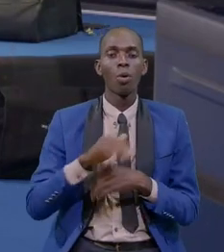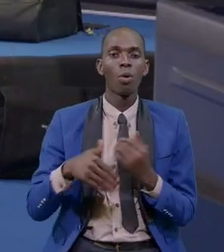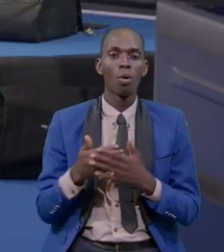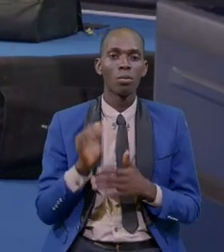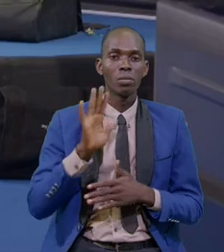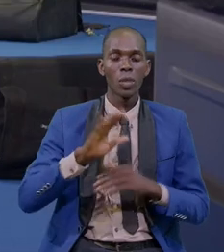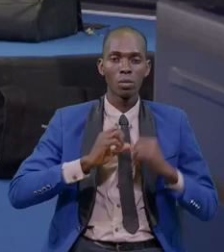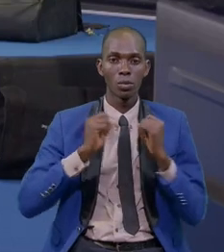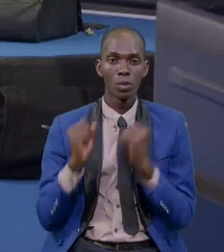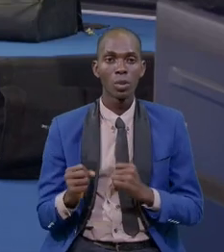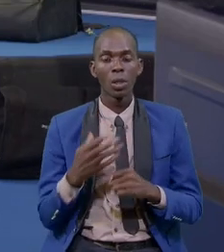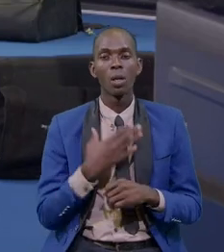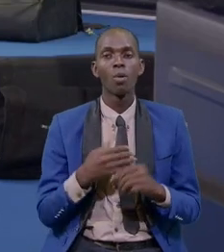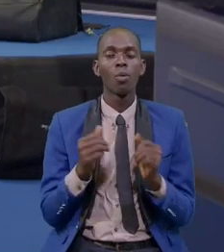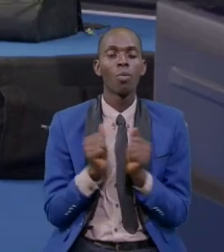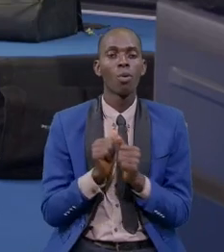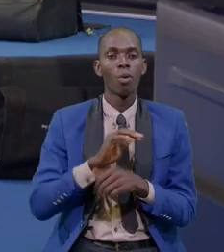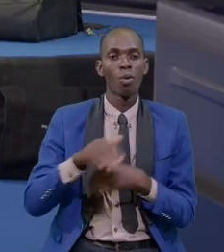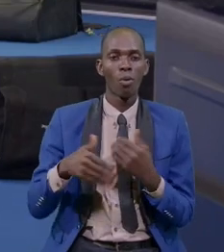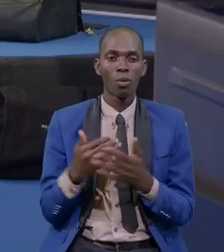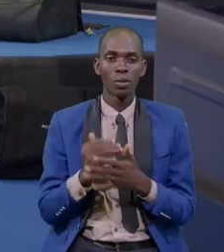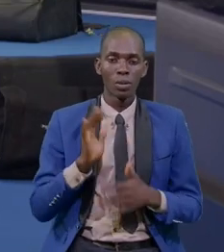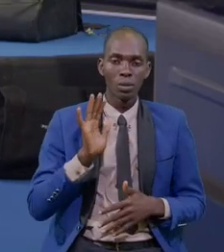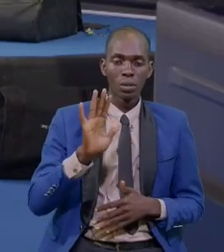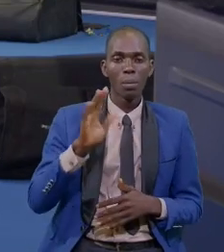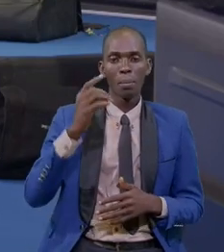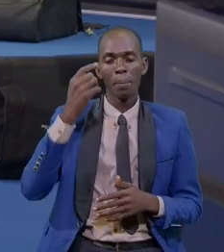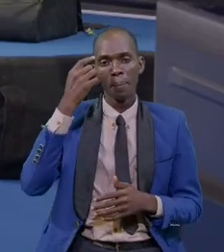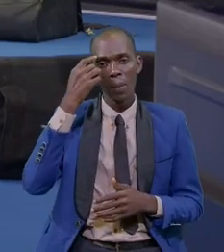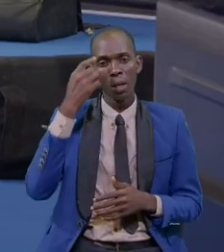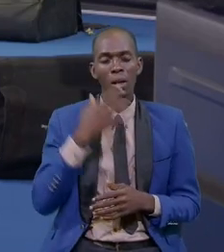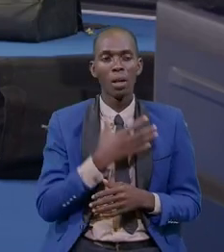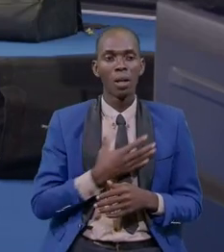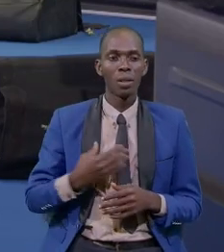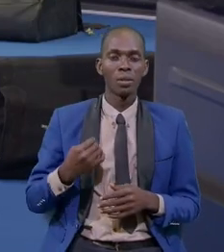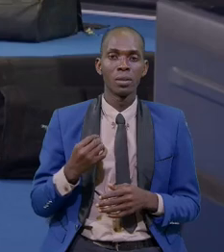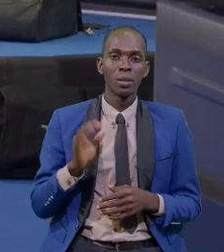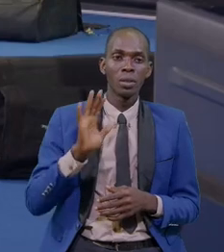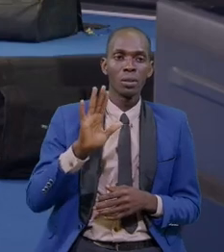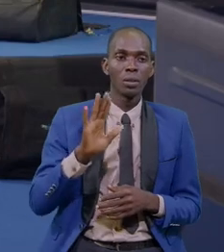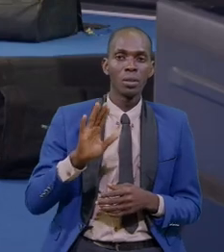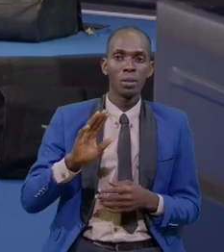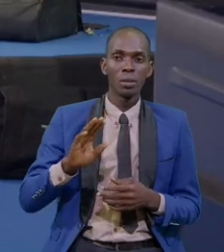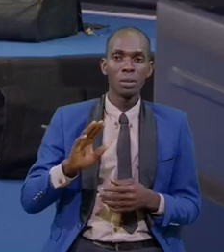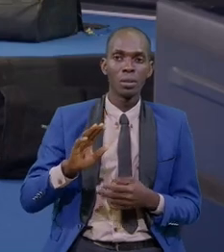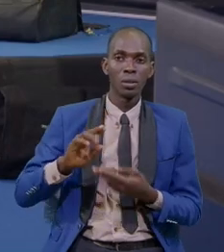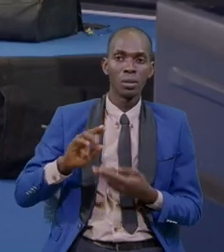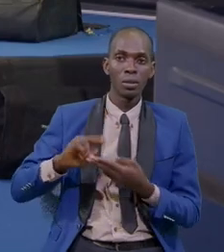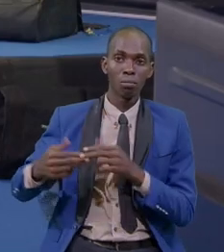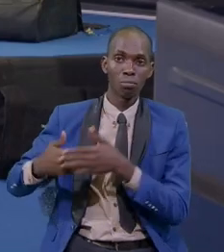ta pensée. Et ton prochain